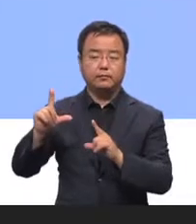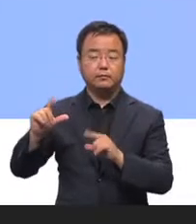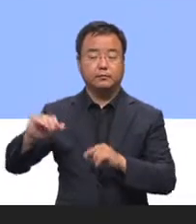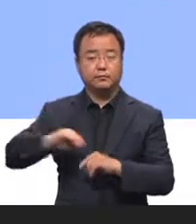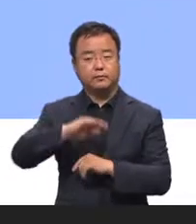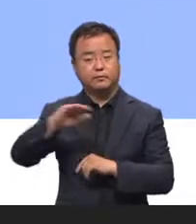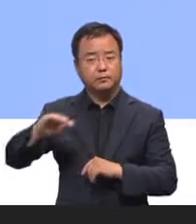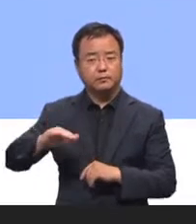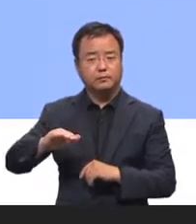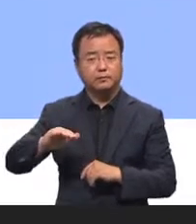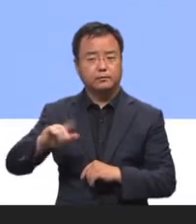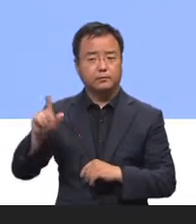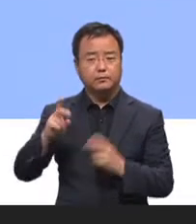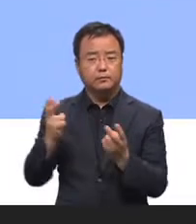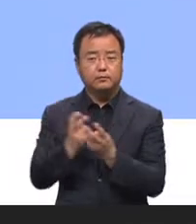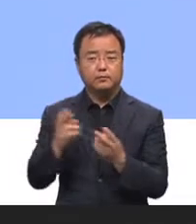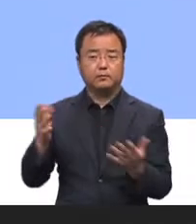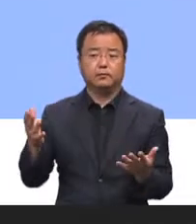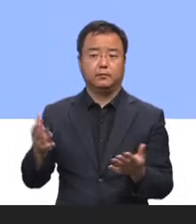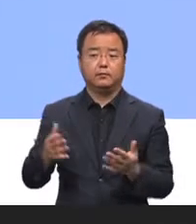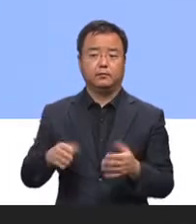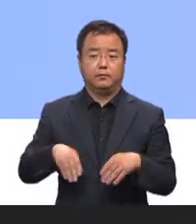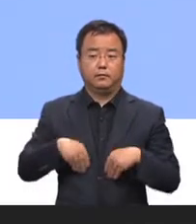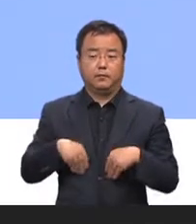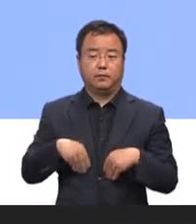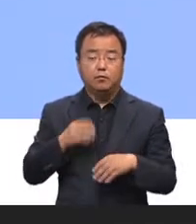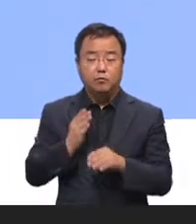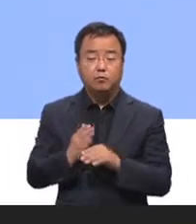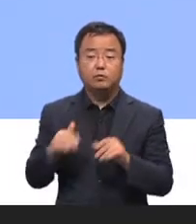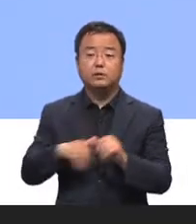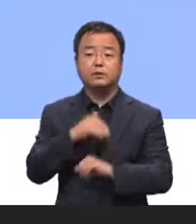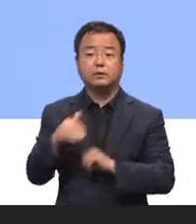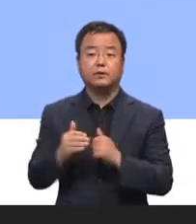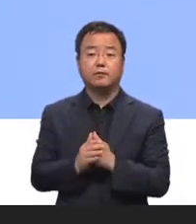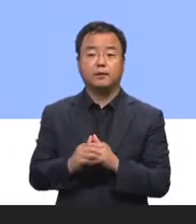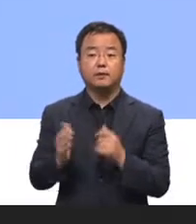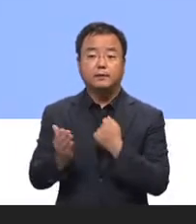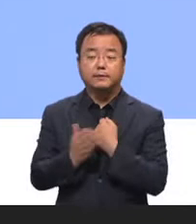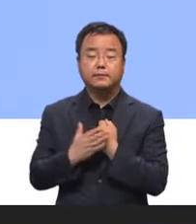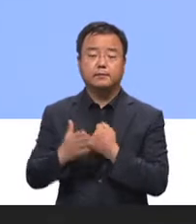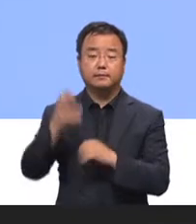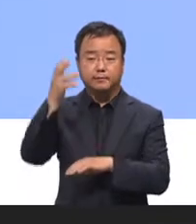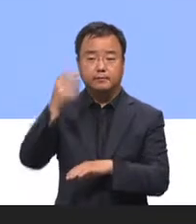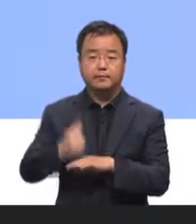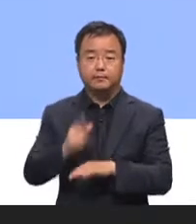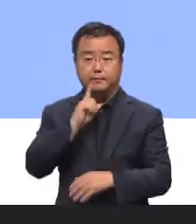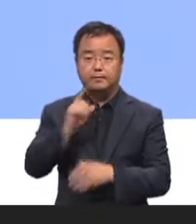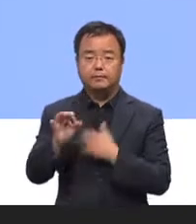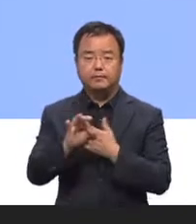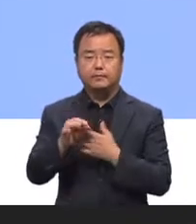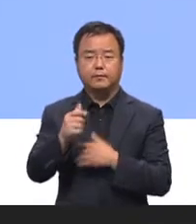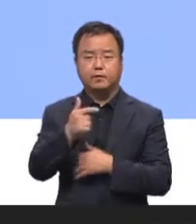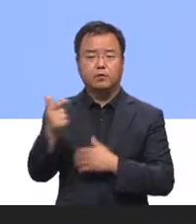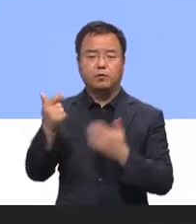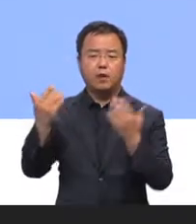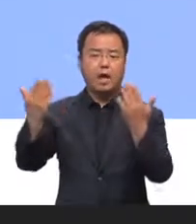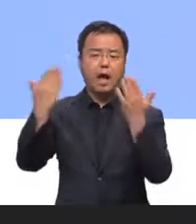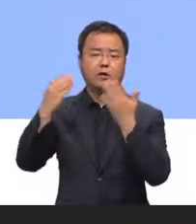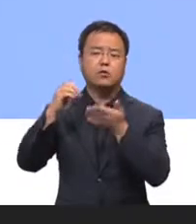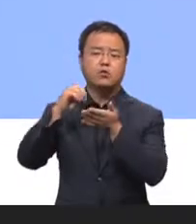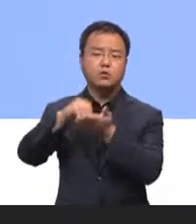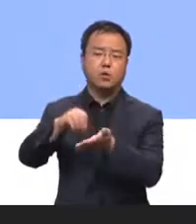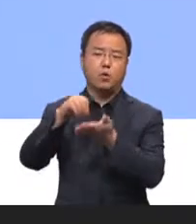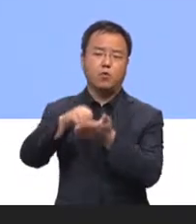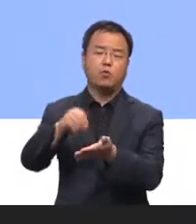손을 놓고 있는 이렇 실정이 있습니다 그래서 지금 결론은 너무 진학 중심